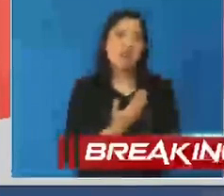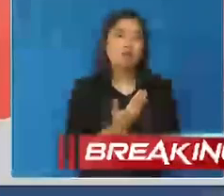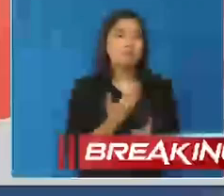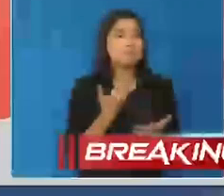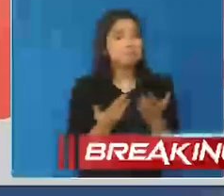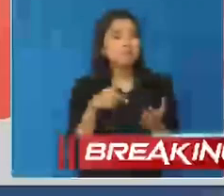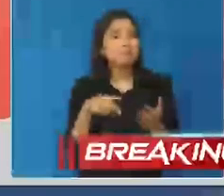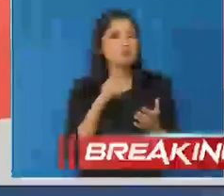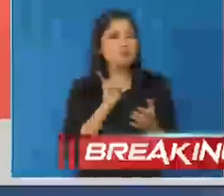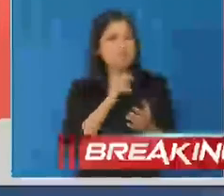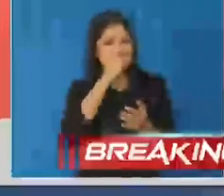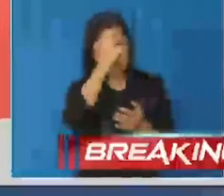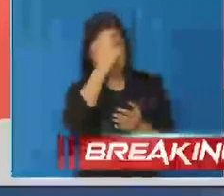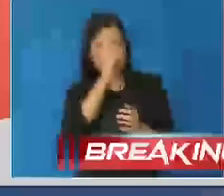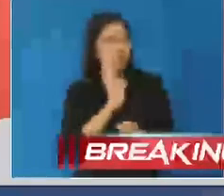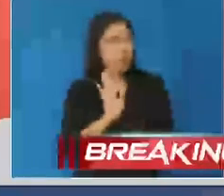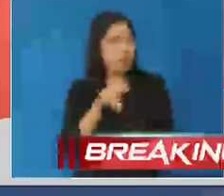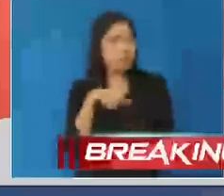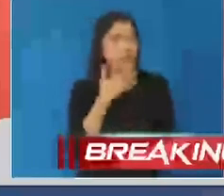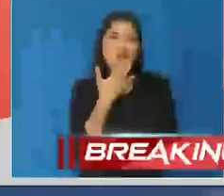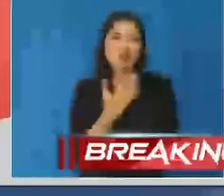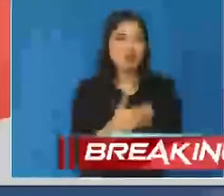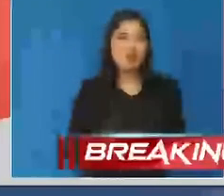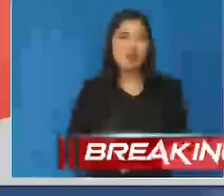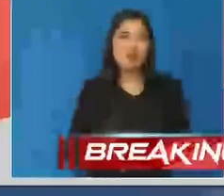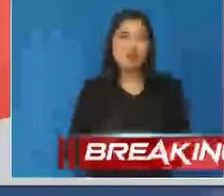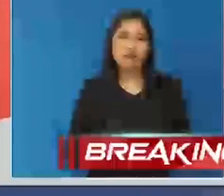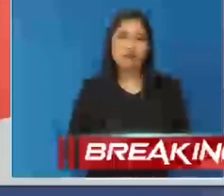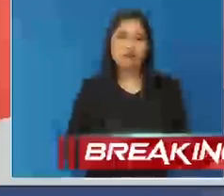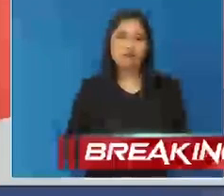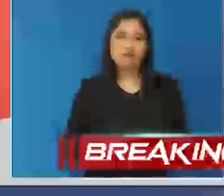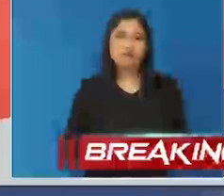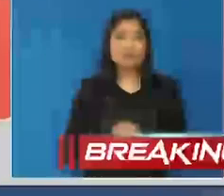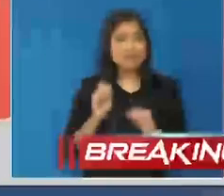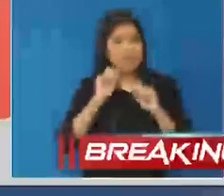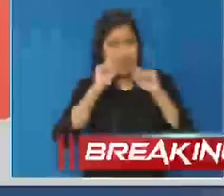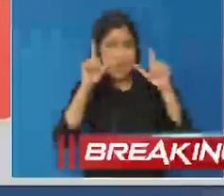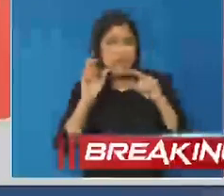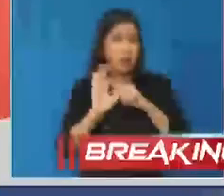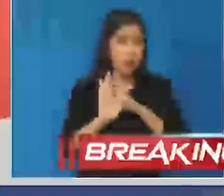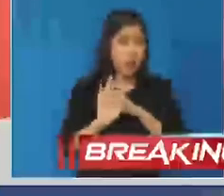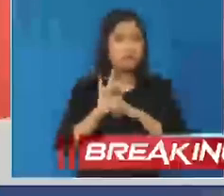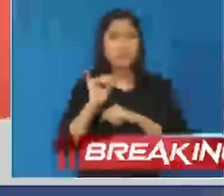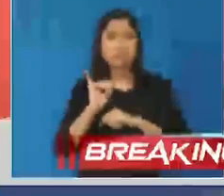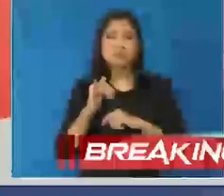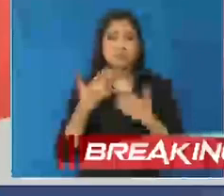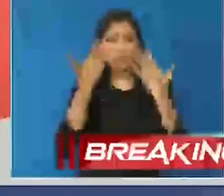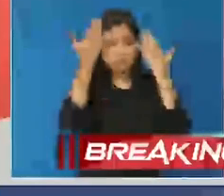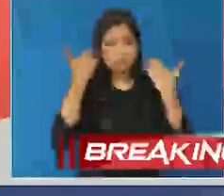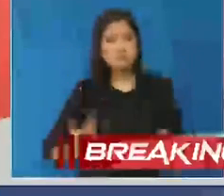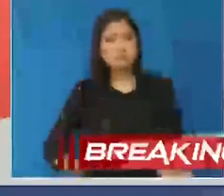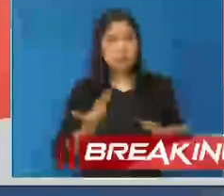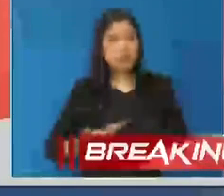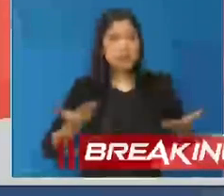bahwa ini bukan sakit ini biasa saja sehingga Tanpa disadari kondisi tubuh yang